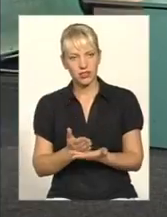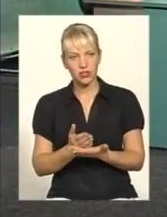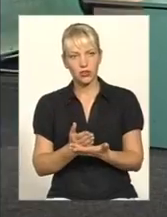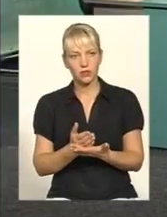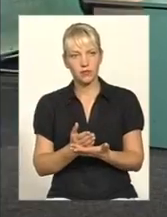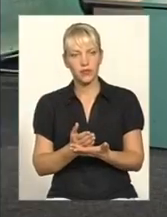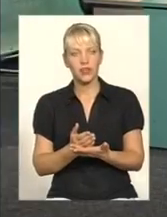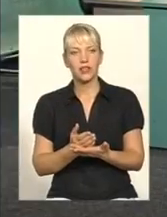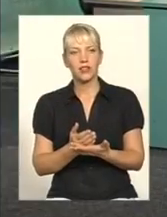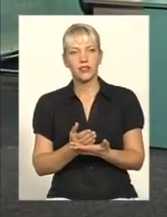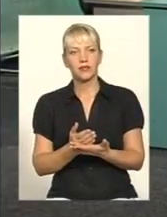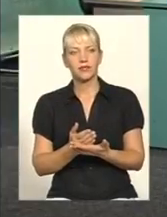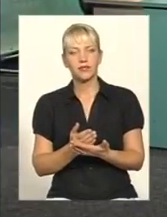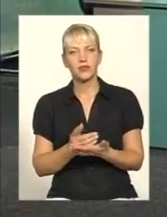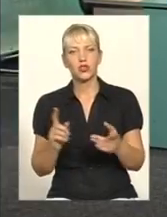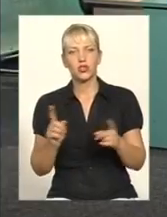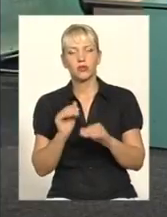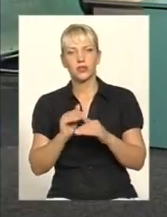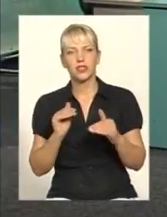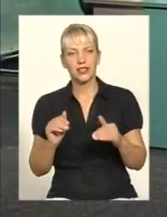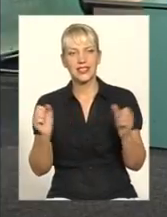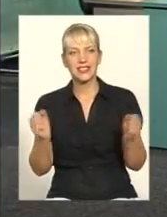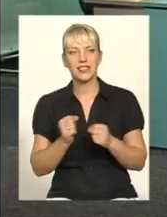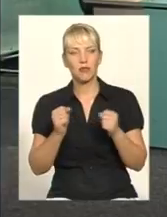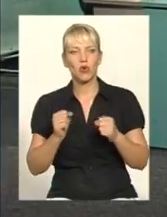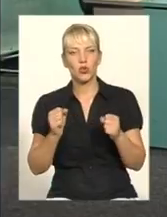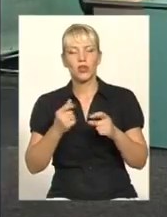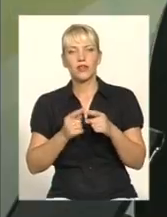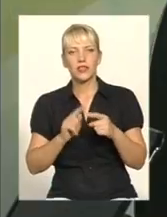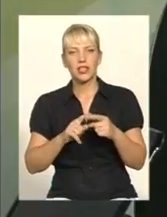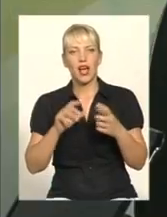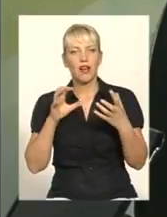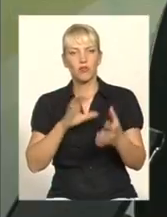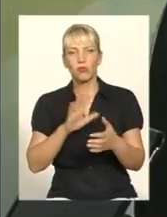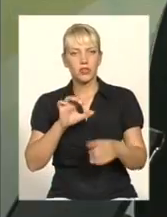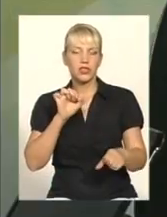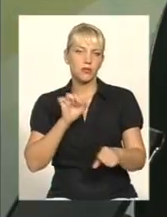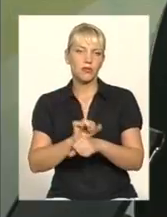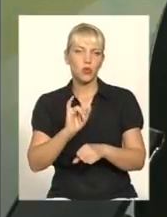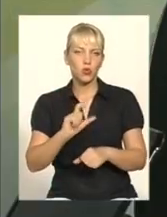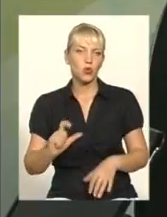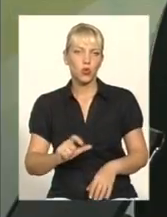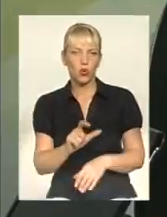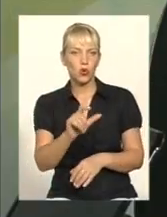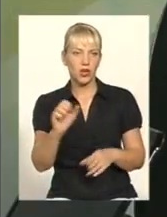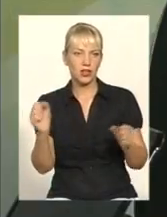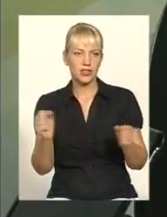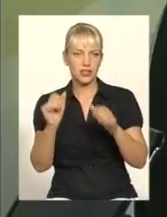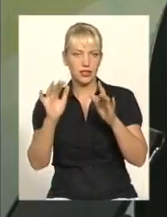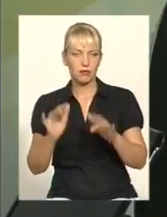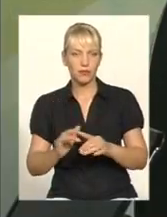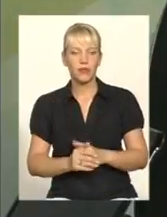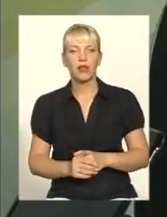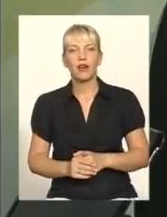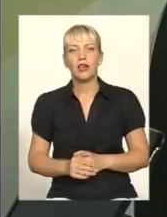власне, аби діти зимою не в тих автобусах не застрівали десь посеред дороги. На